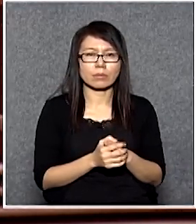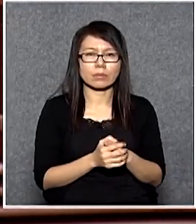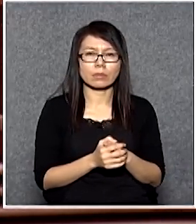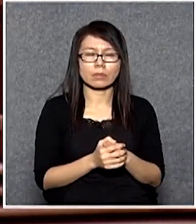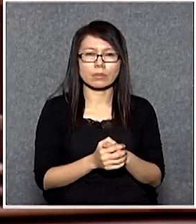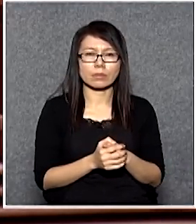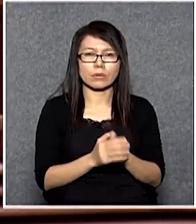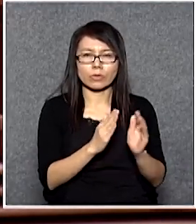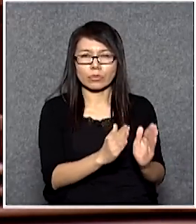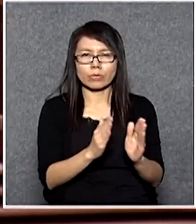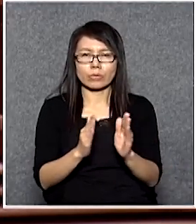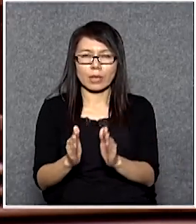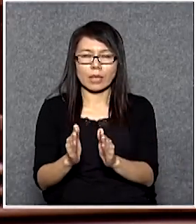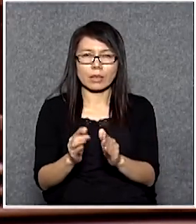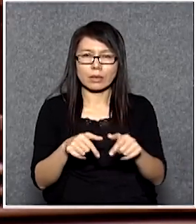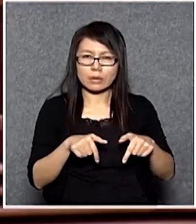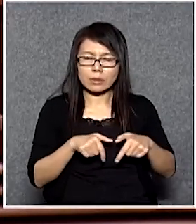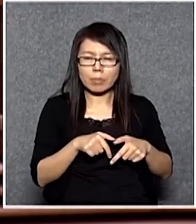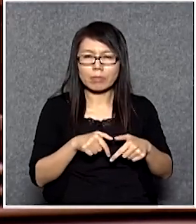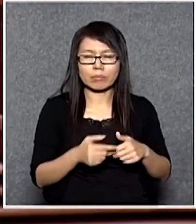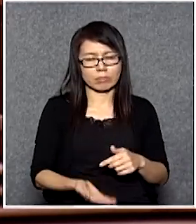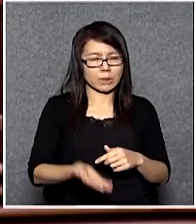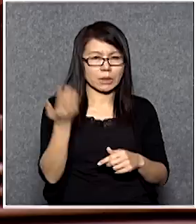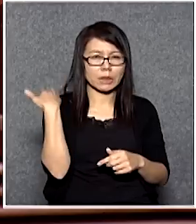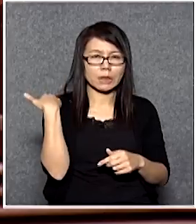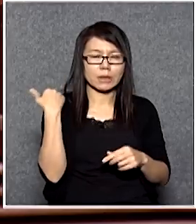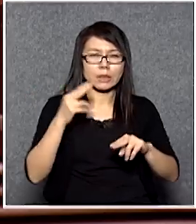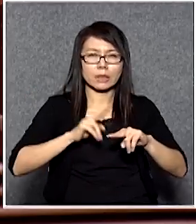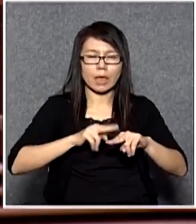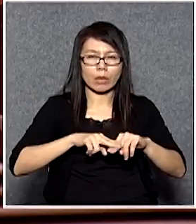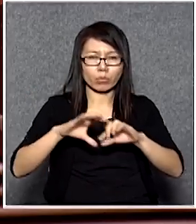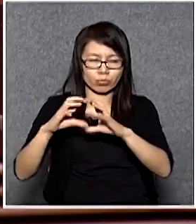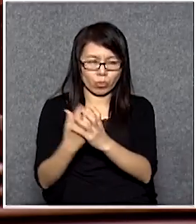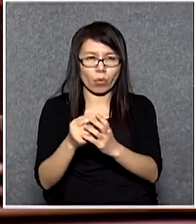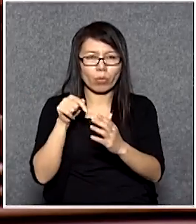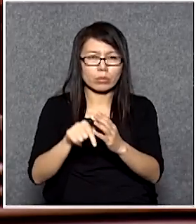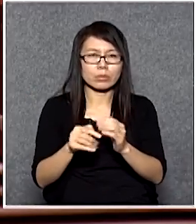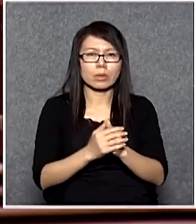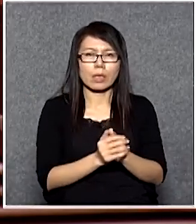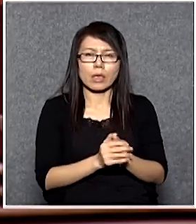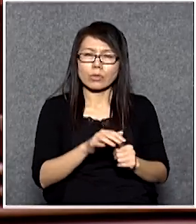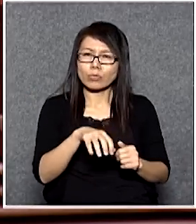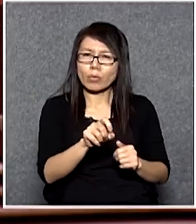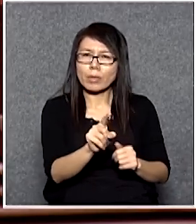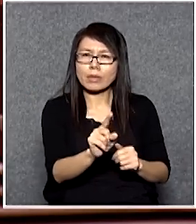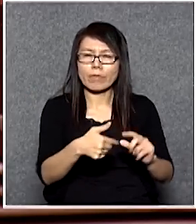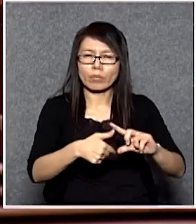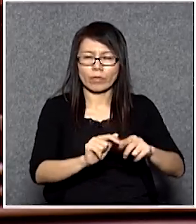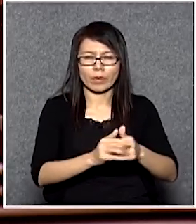處理這個心情，當時中國共產黨用什麼的方法